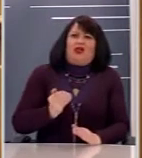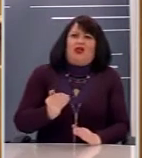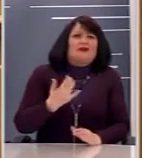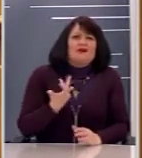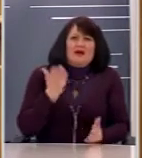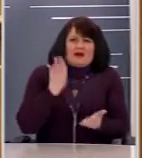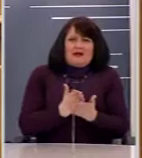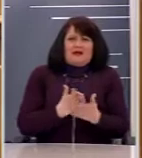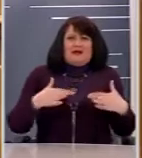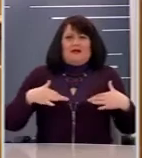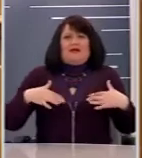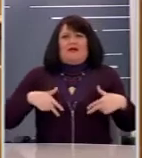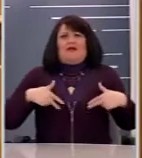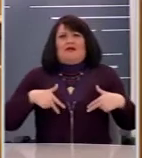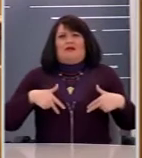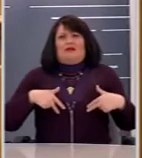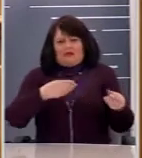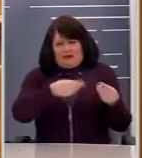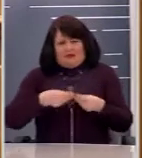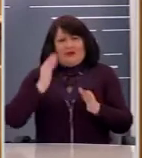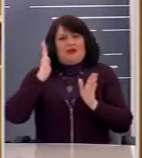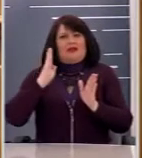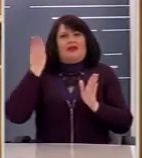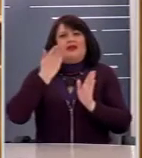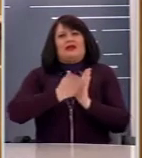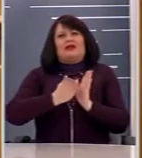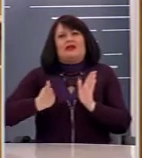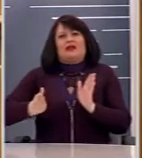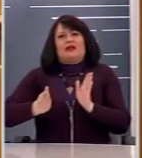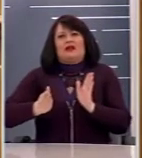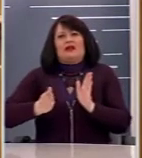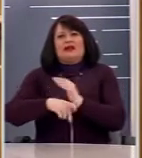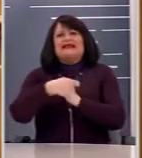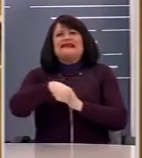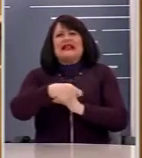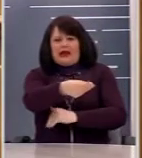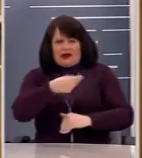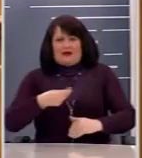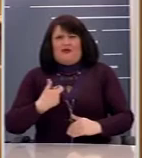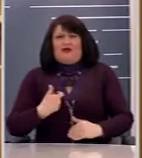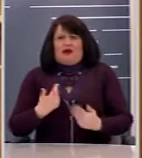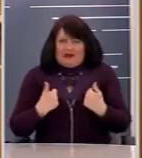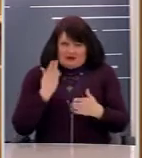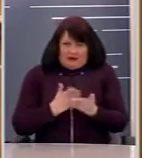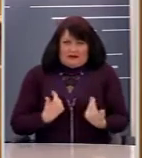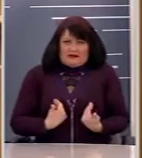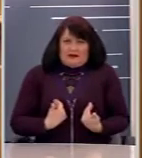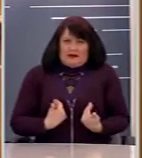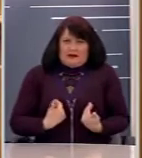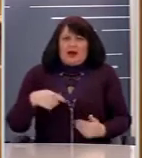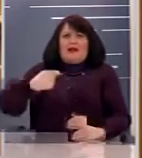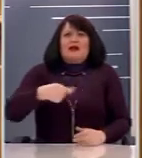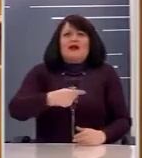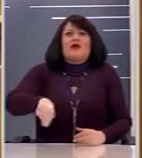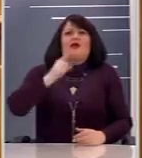της κυβέρνησης είναι να φέρει την δικογραφία στη Βουλή. Δεν ήρθε με παραγγελία του εισαγγελικού λειτουργού. Όσοι είναι νομικοί, νομίζω